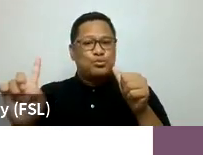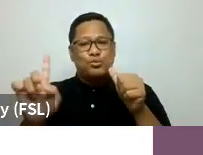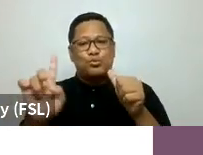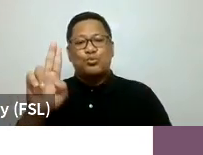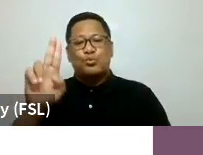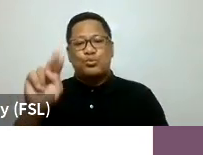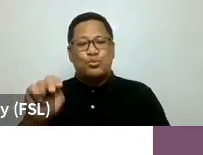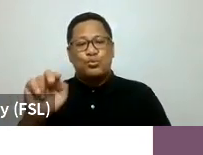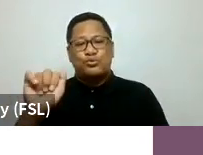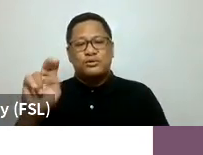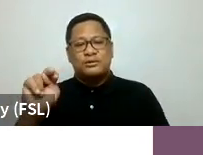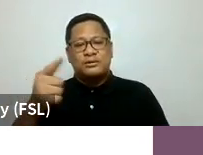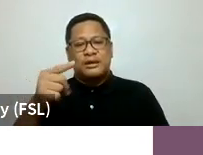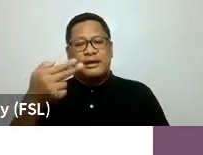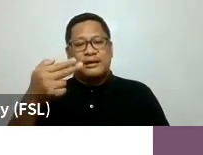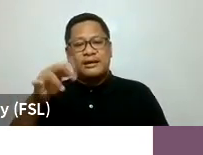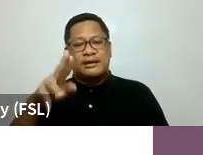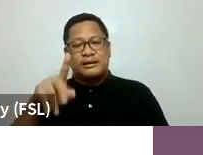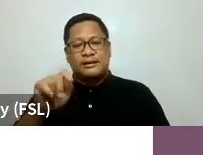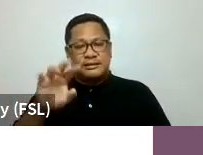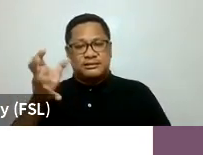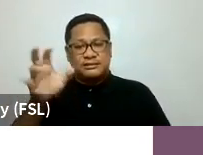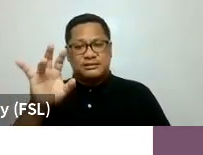Unang Hirit pa nun. Okay, I'll show this one.